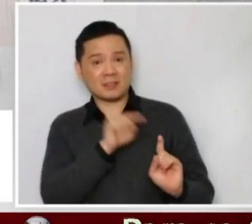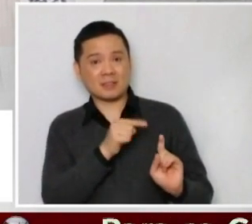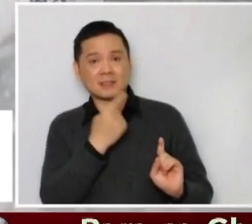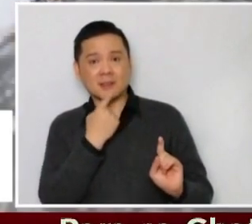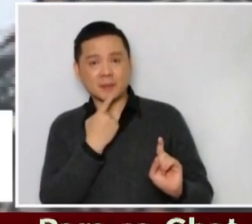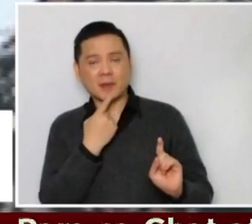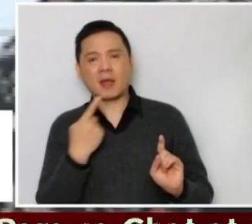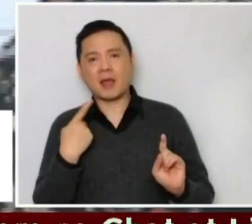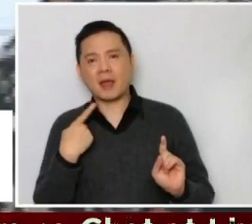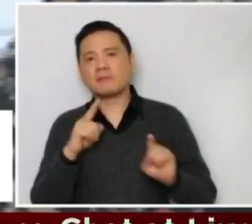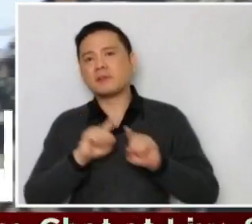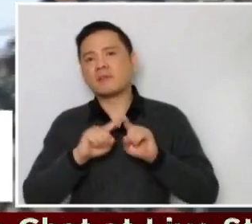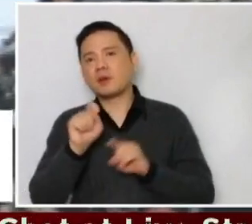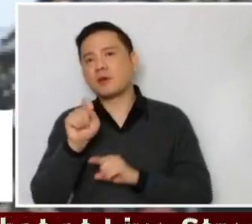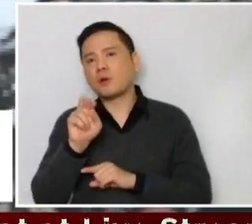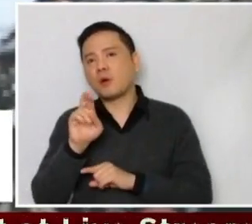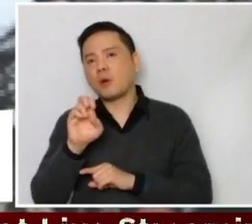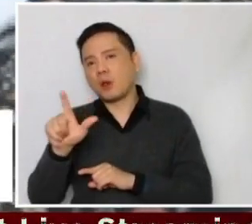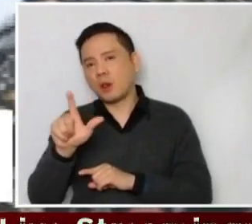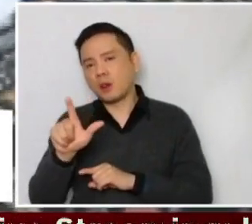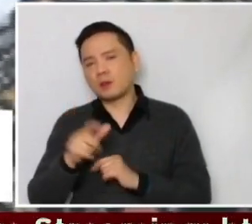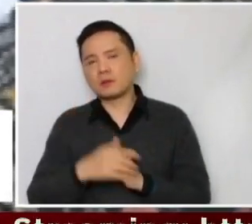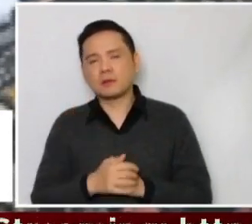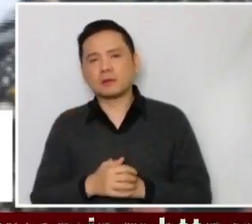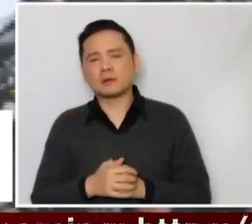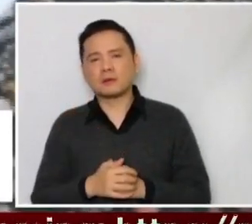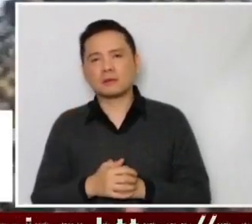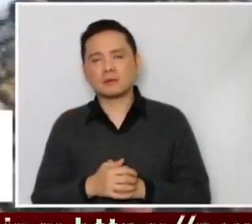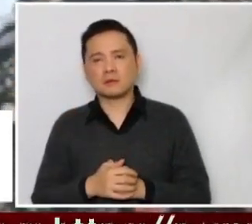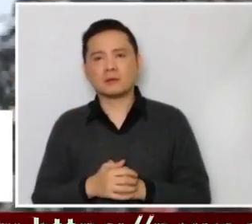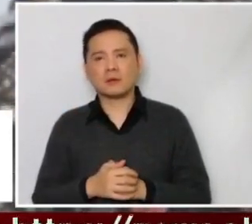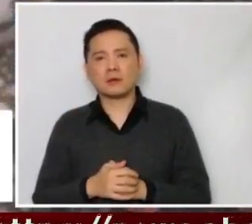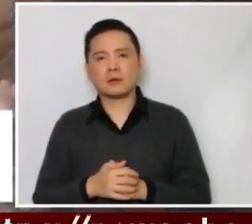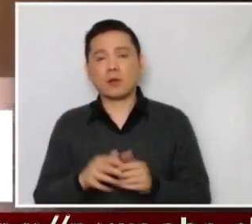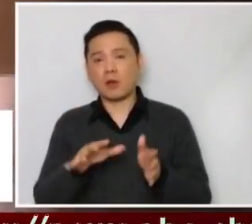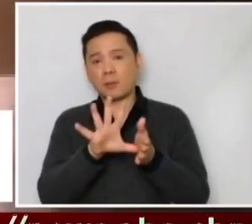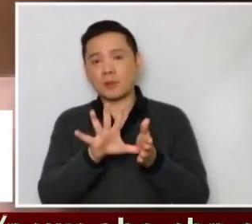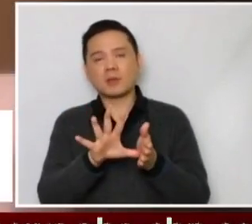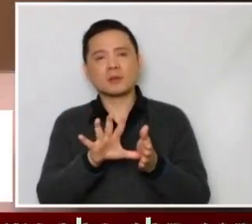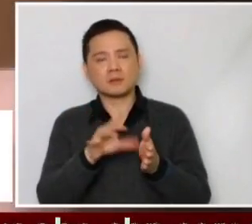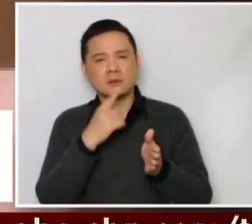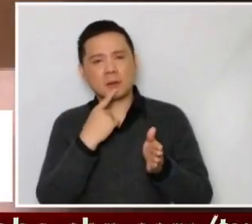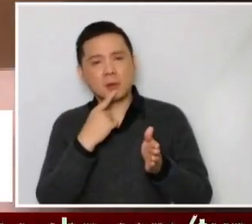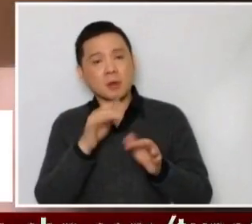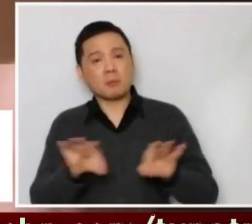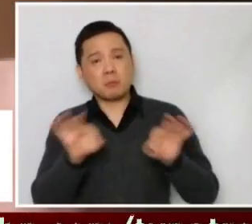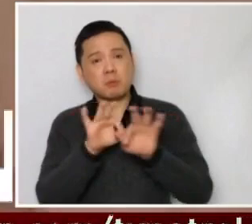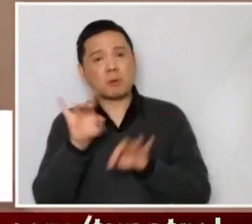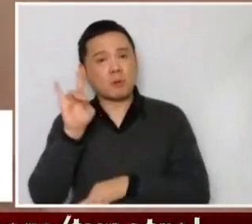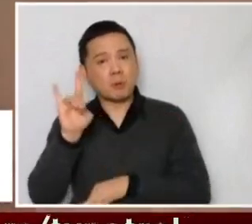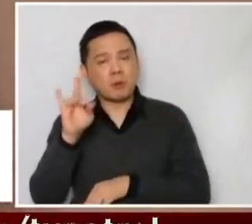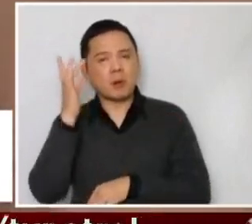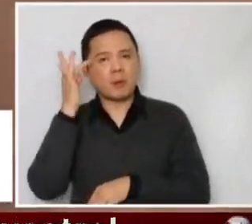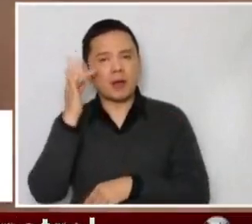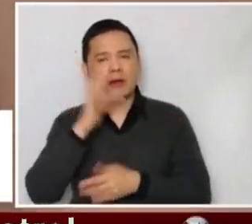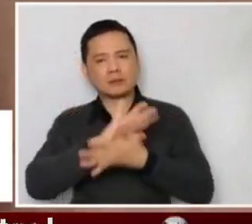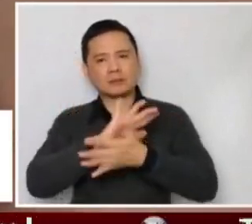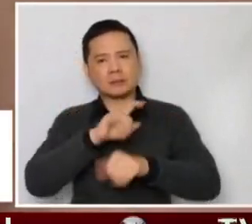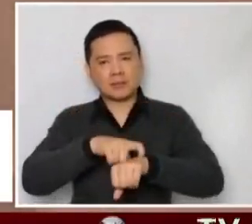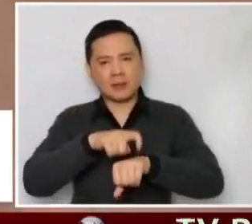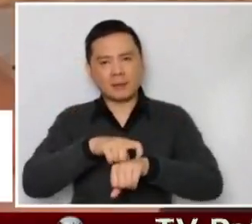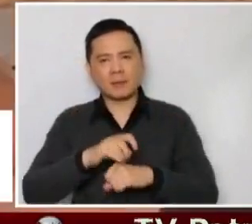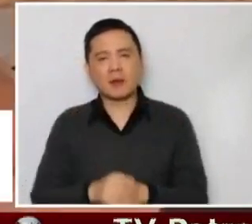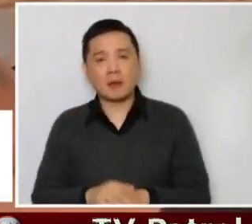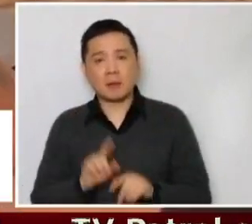mga troll. Ayon sa COMELEC, mahalaga ang papel ng social media, lalo na ngayong may pandemya. Pero hamon sa